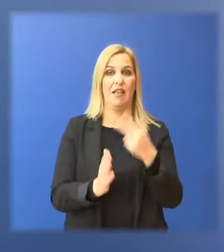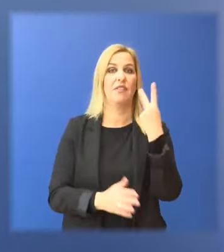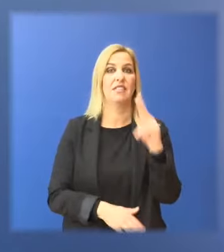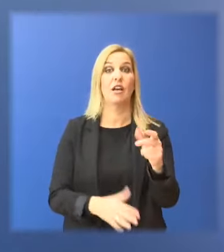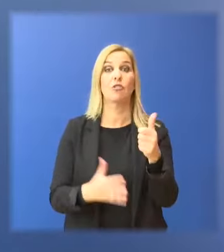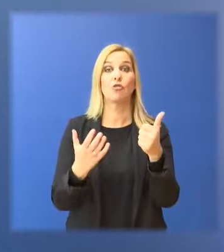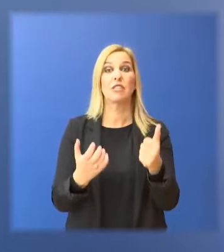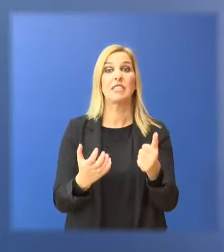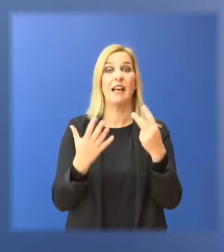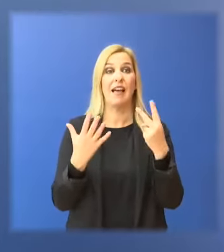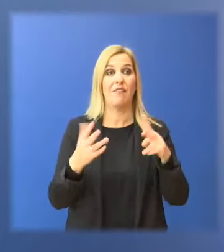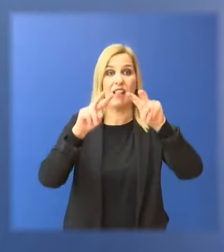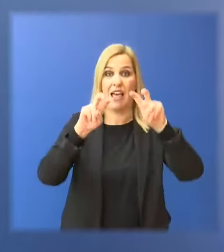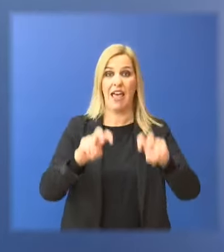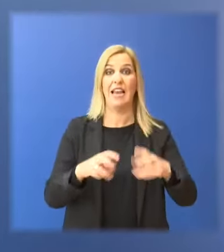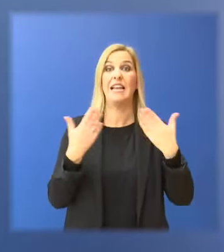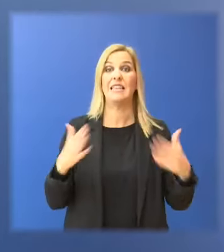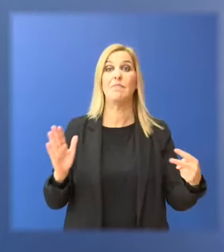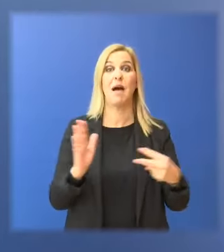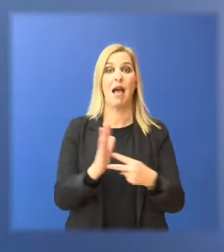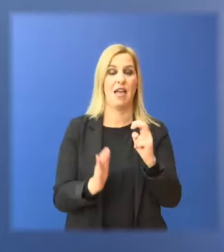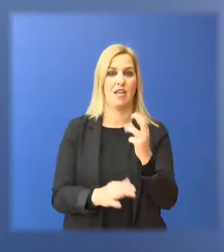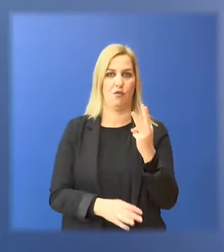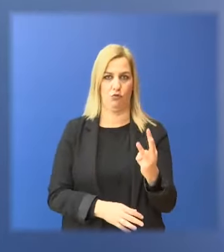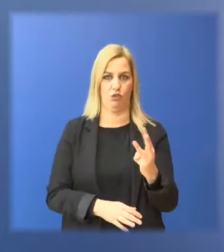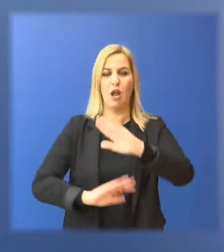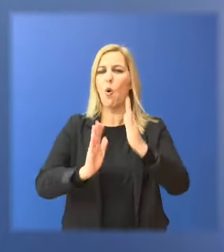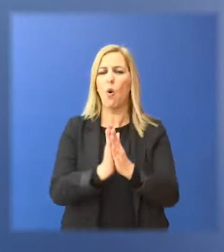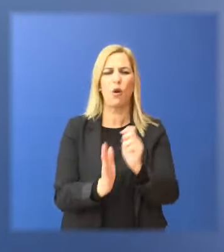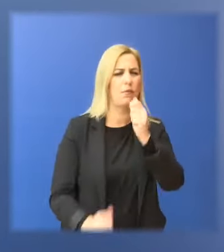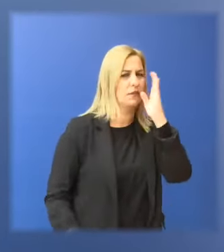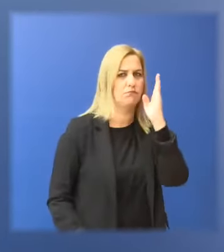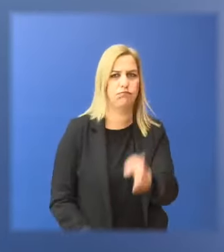25.267 έλεγχοι έγιναν το 2023 και επιβλήθηκαν συνολικά